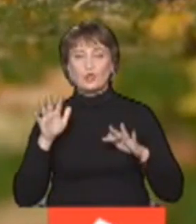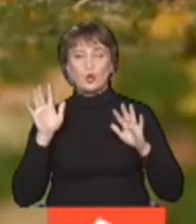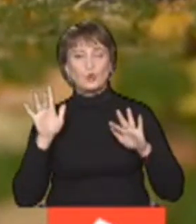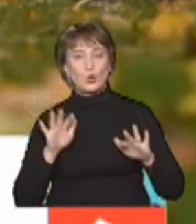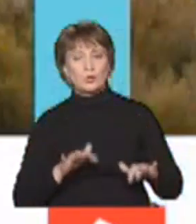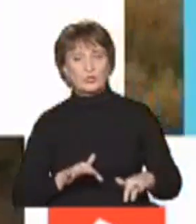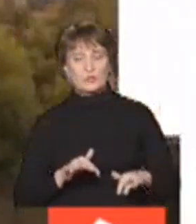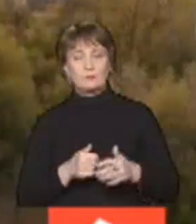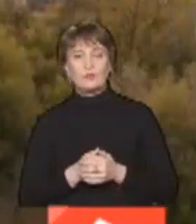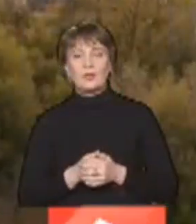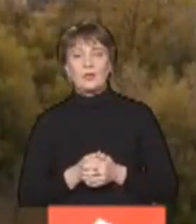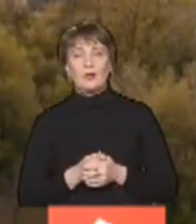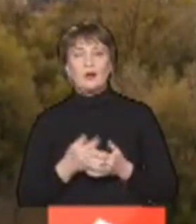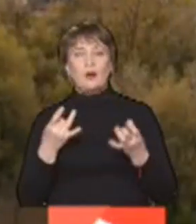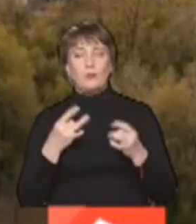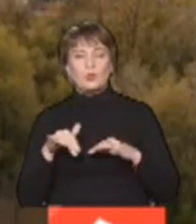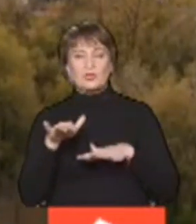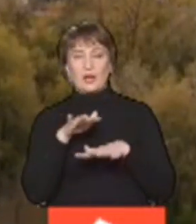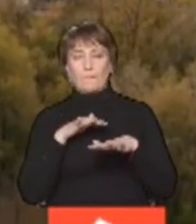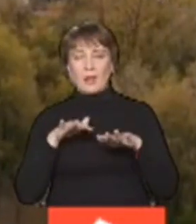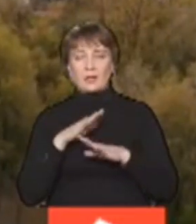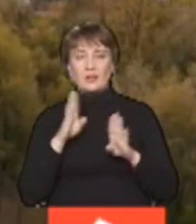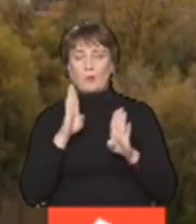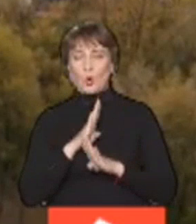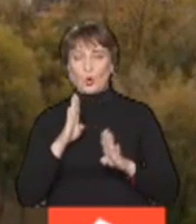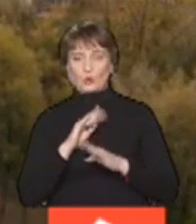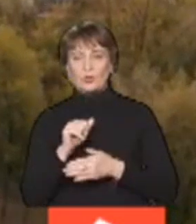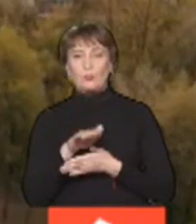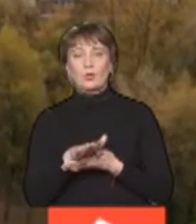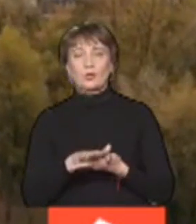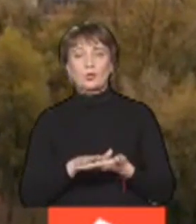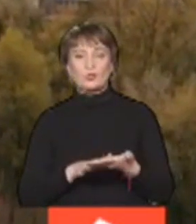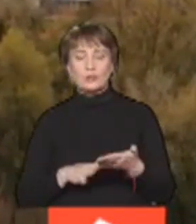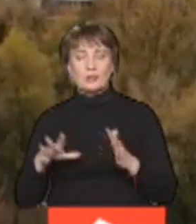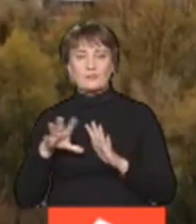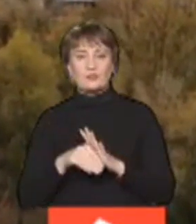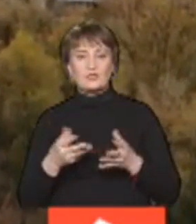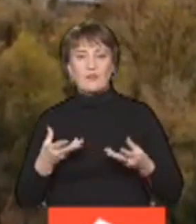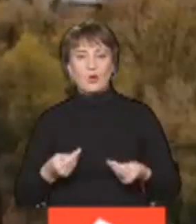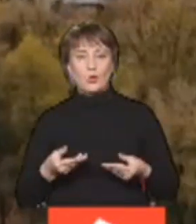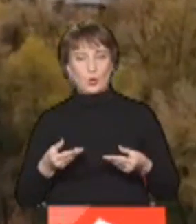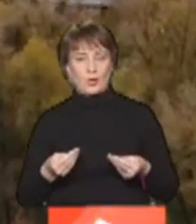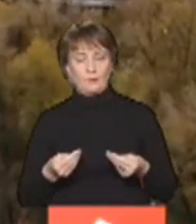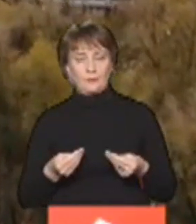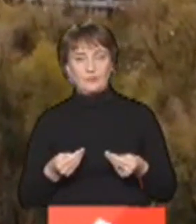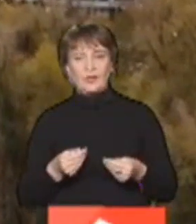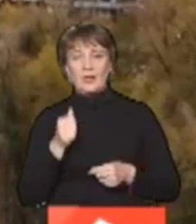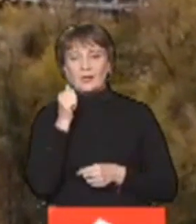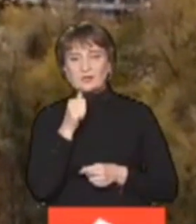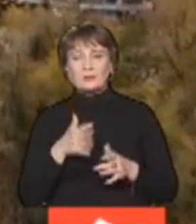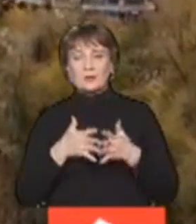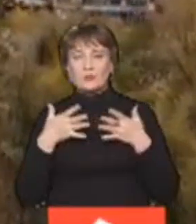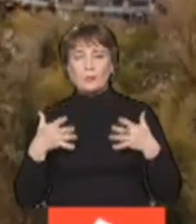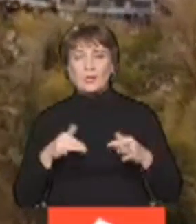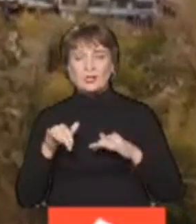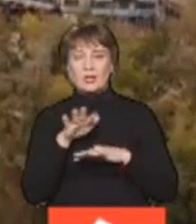осіннього характеру, але загалом буде просто така хмарна погода, продовжує впливати ця волога повітряна маса з Атлантики, тому завтра буде більше